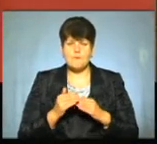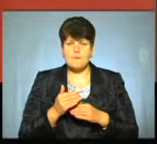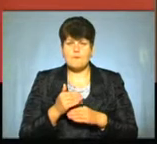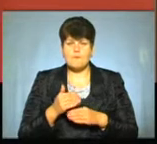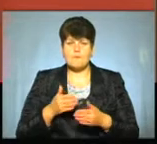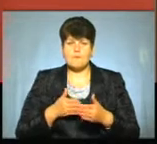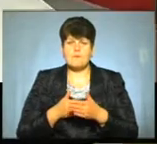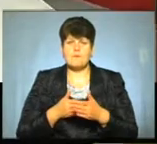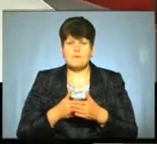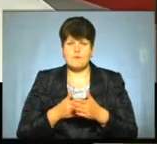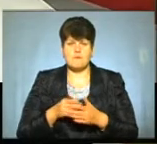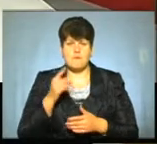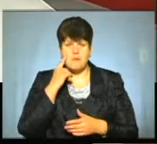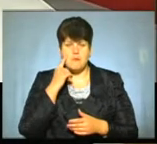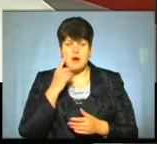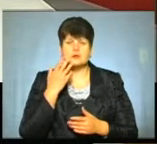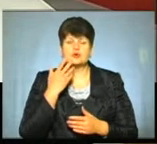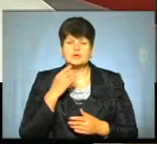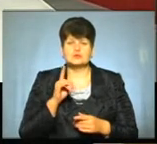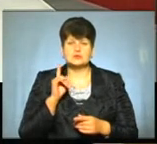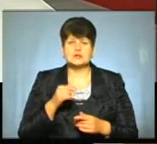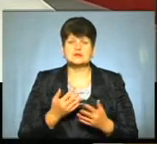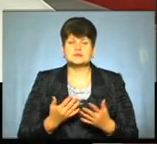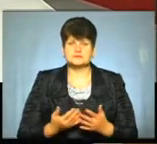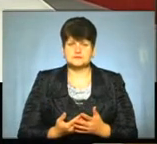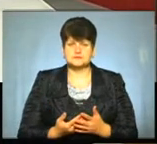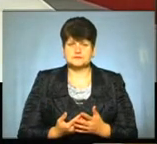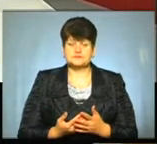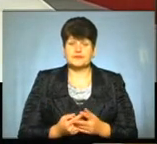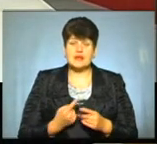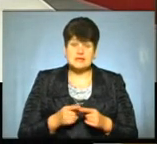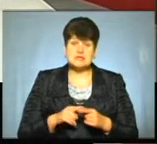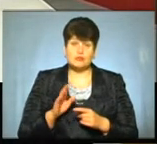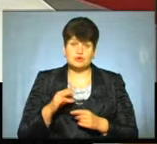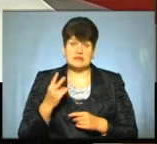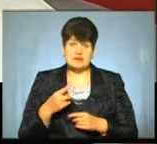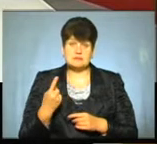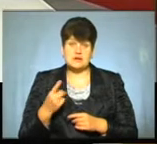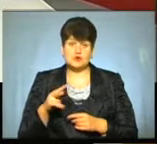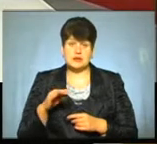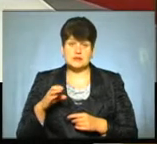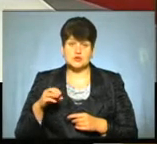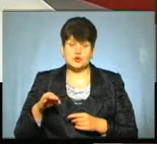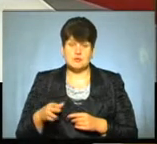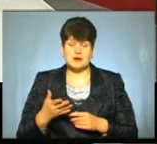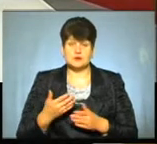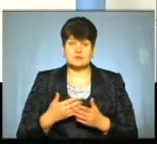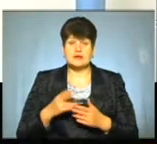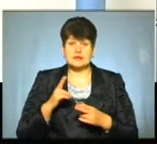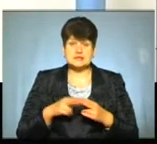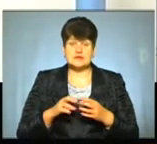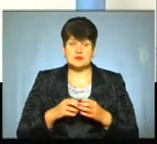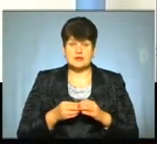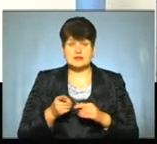пороговий бал. Як він буде визначатися і коли вже про нього дізнаються? Це буде 21 листопада, очевидно, вже